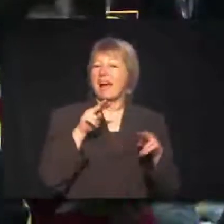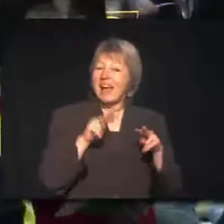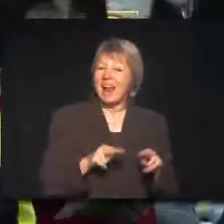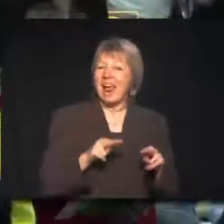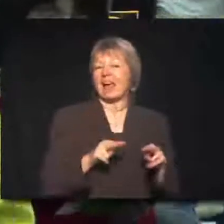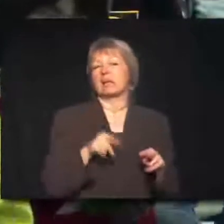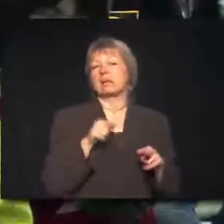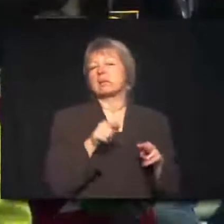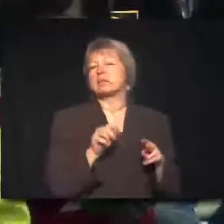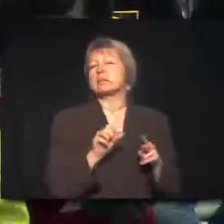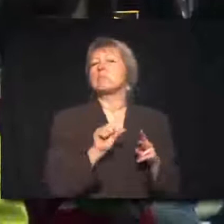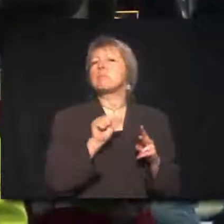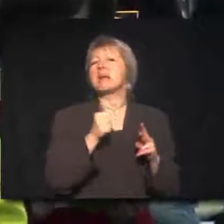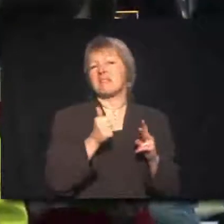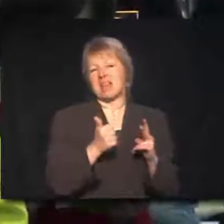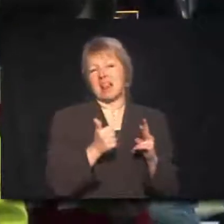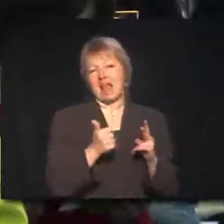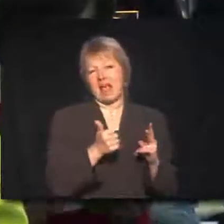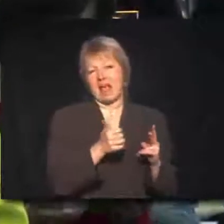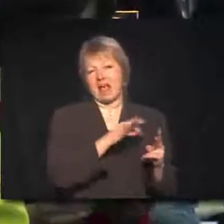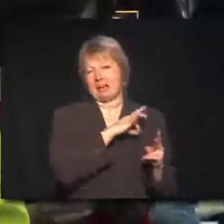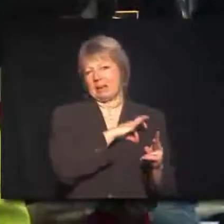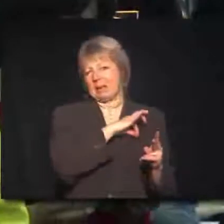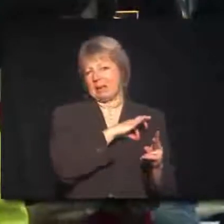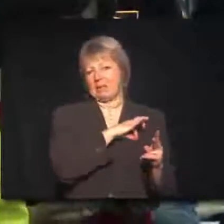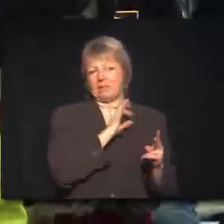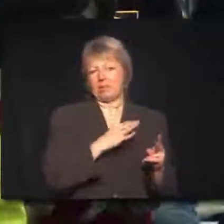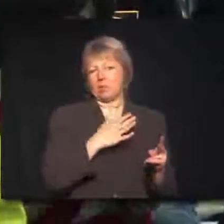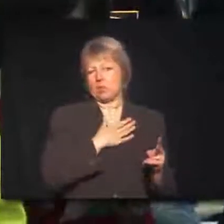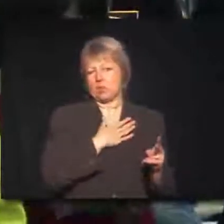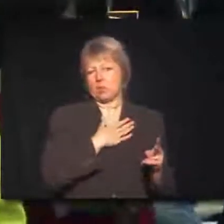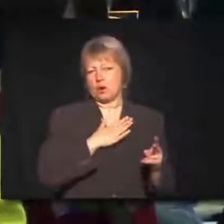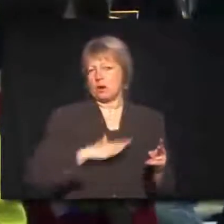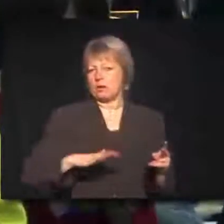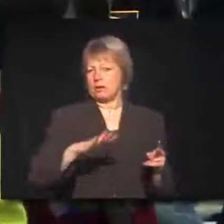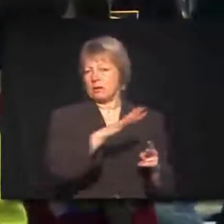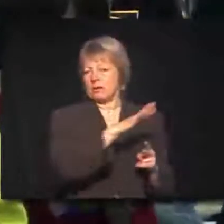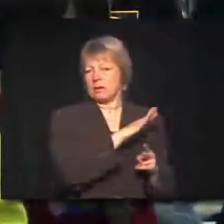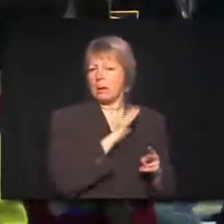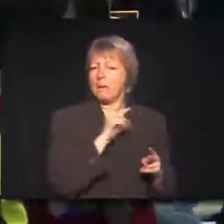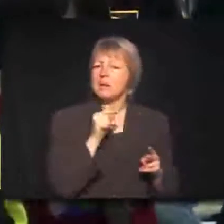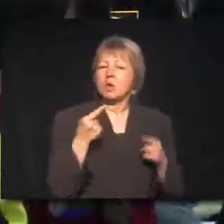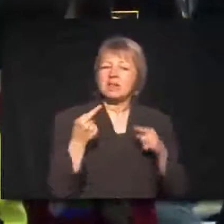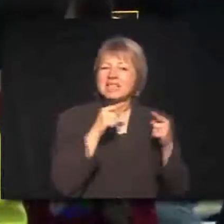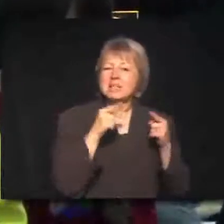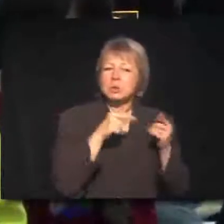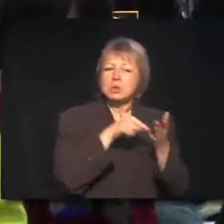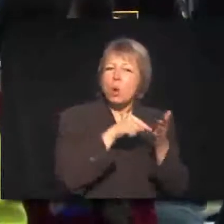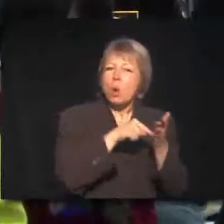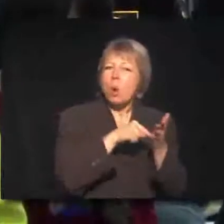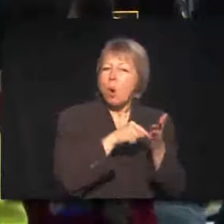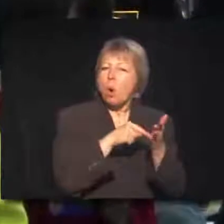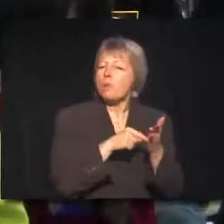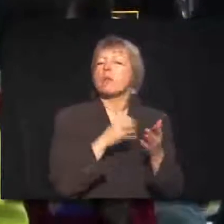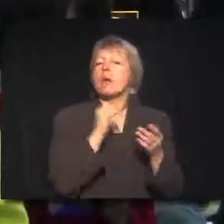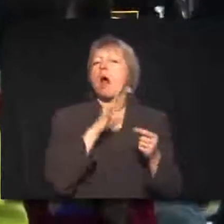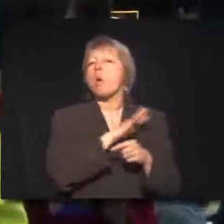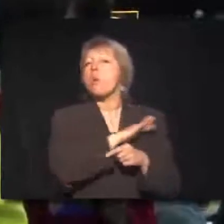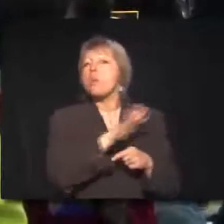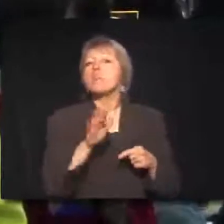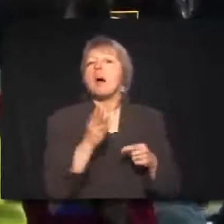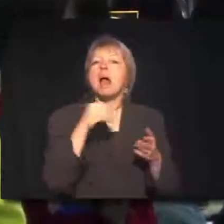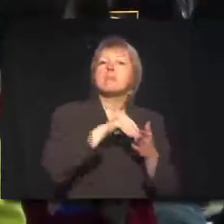und dieses Privileg gearbeitet man sich indem man die Diskussions Gegenstand bearbeitet ja man kann nicht überall mitreden